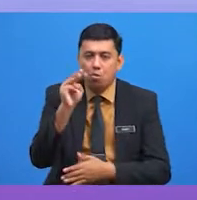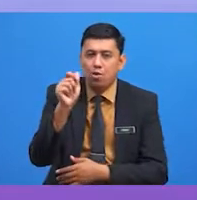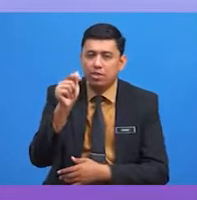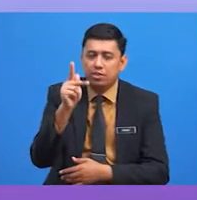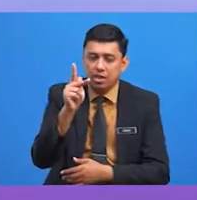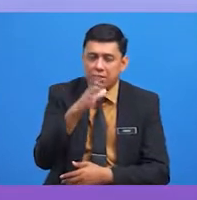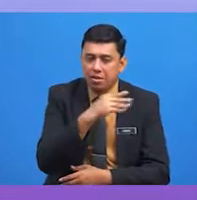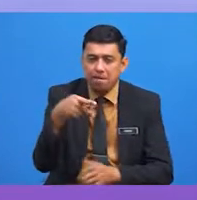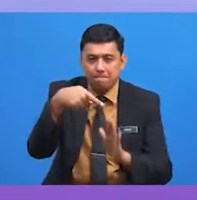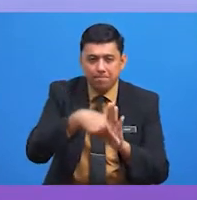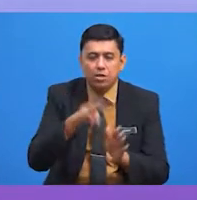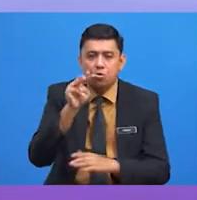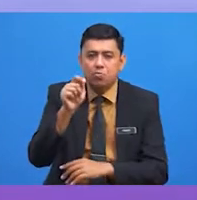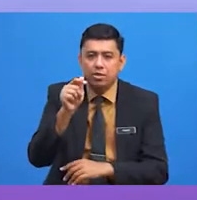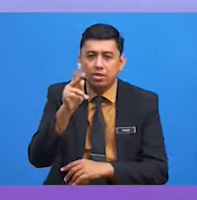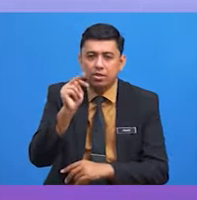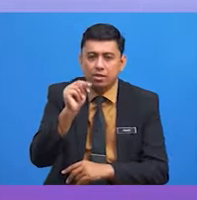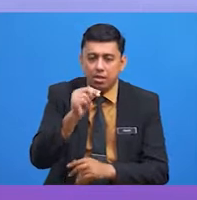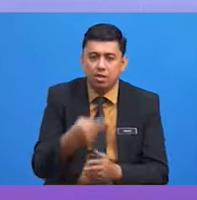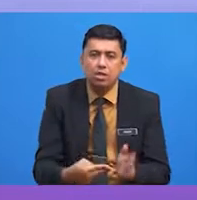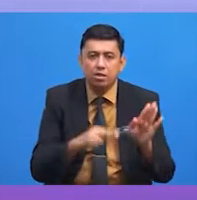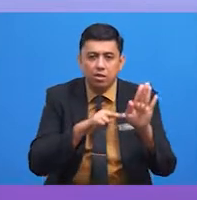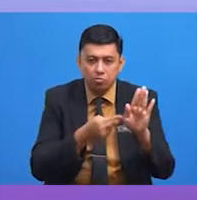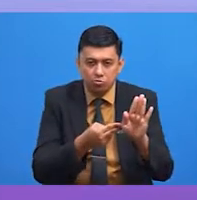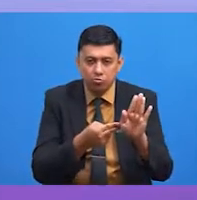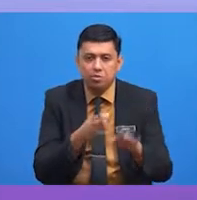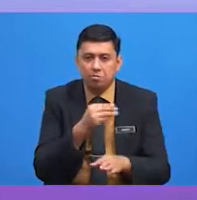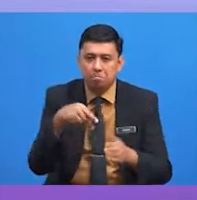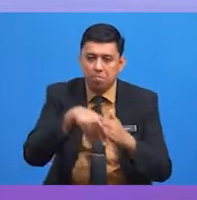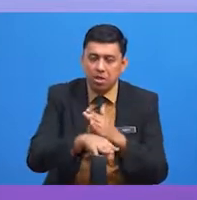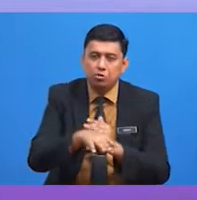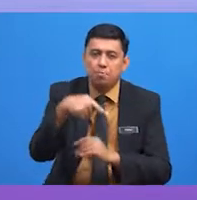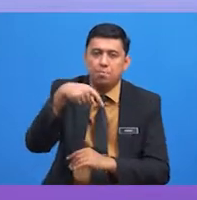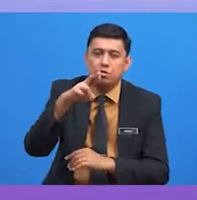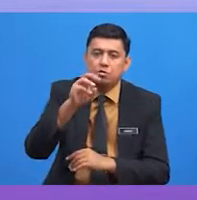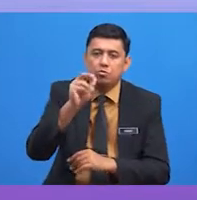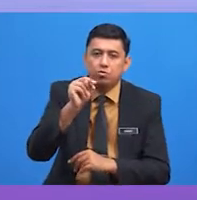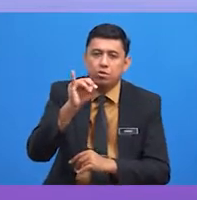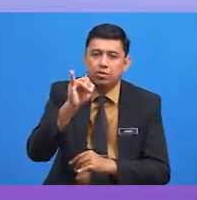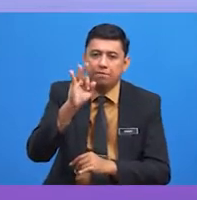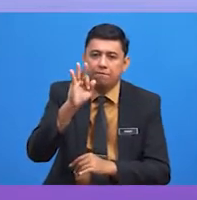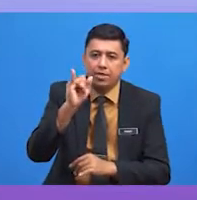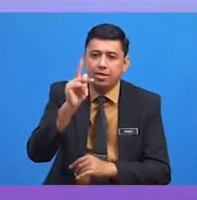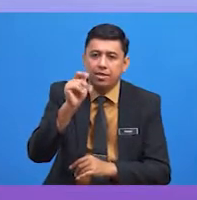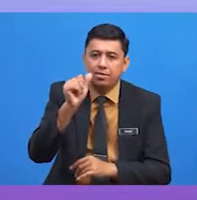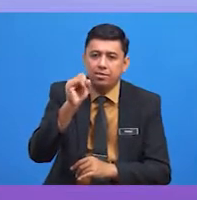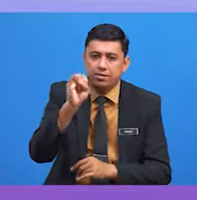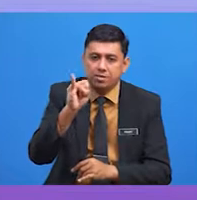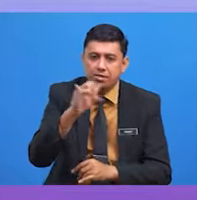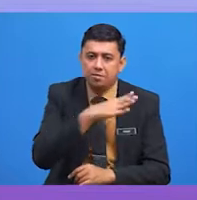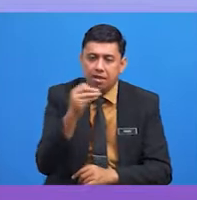perwatakan, unsur termasuk personifikasi dan metafora.